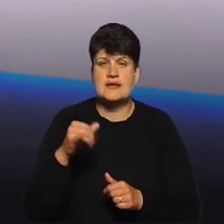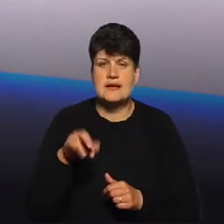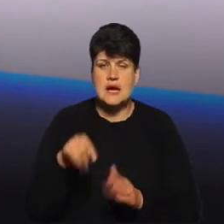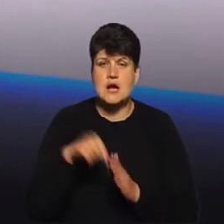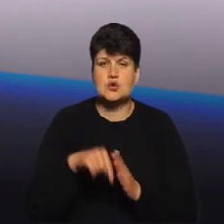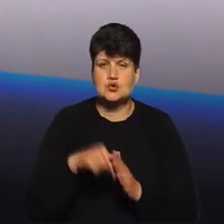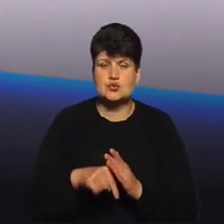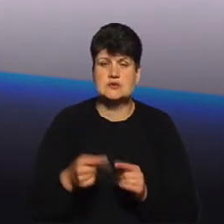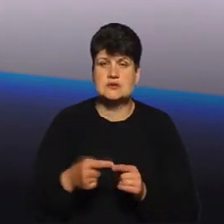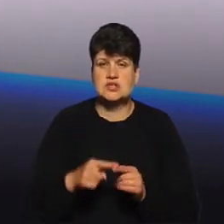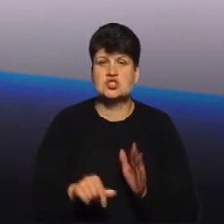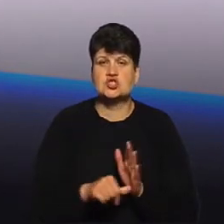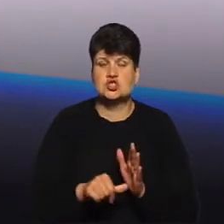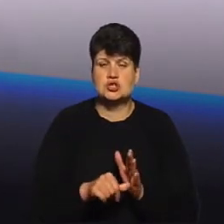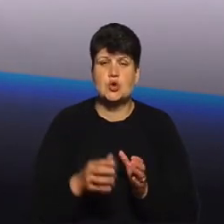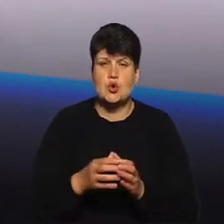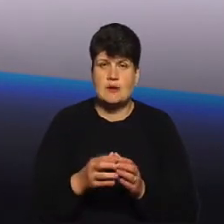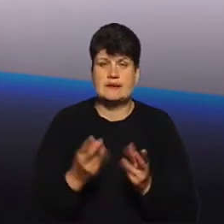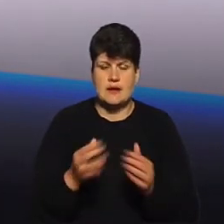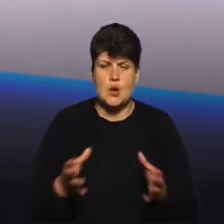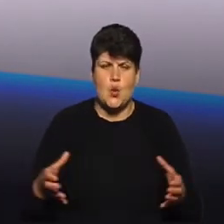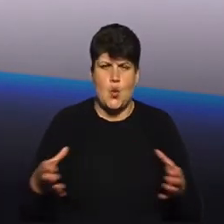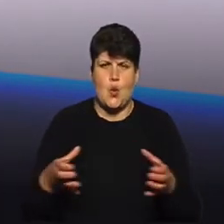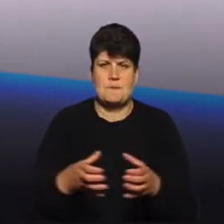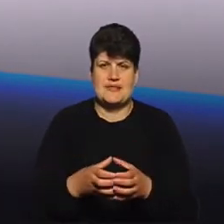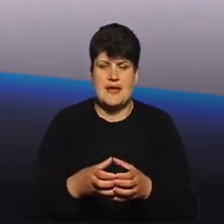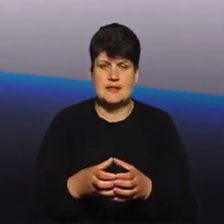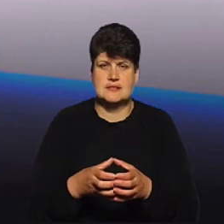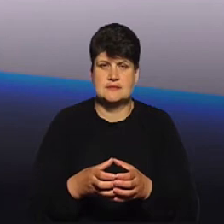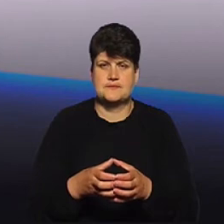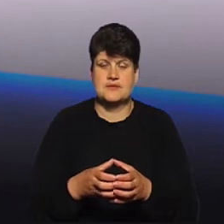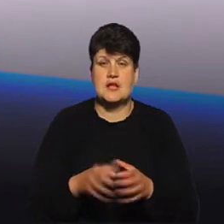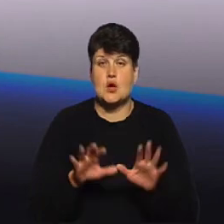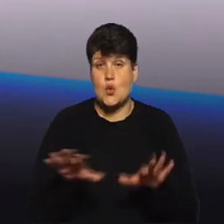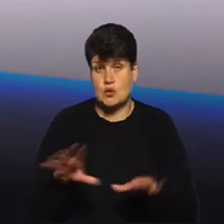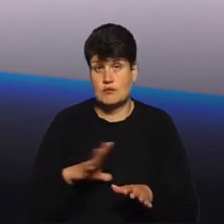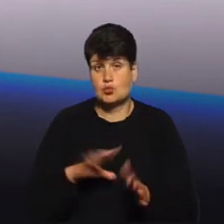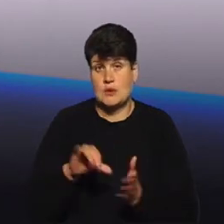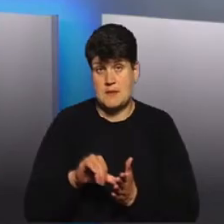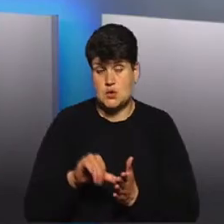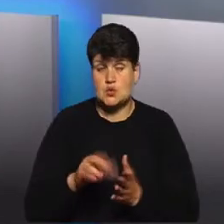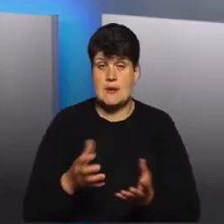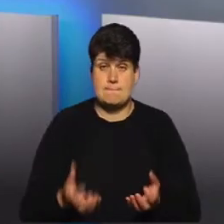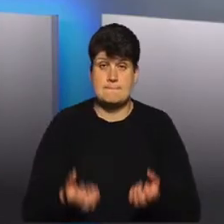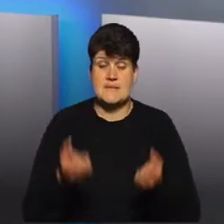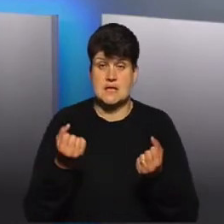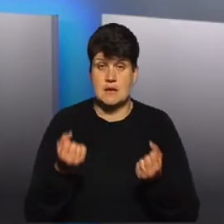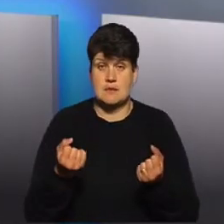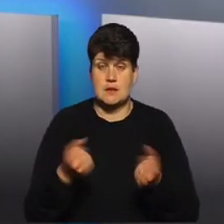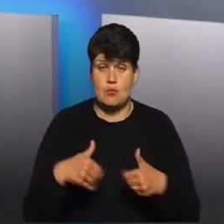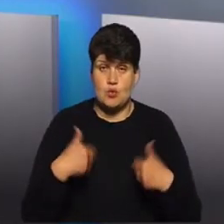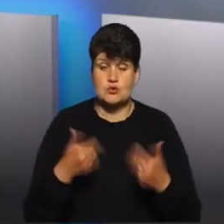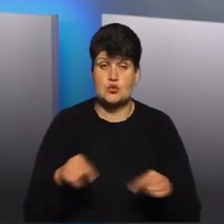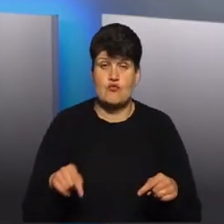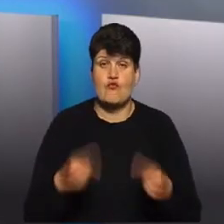які так об'єдналися разом, і голови були присутні, і підтримали пропозицію щодо створення єдиного